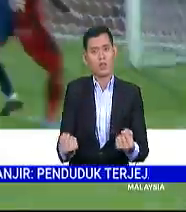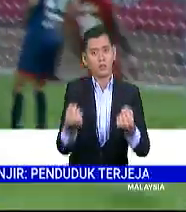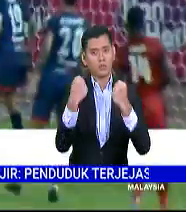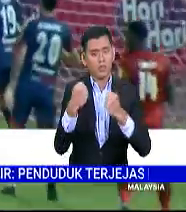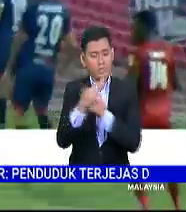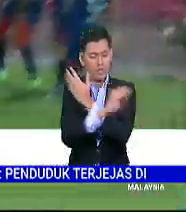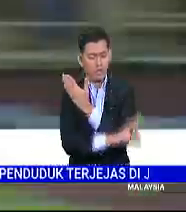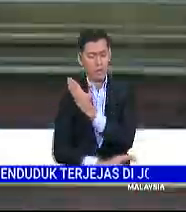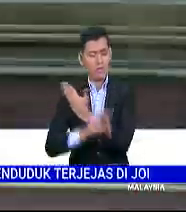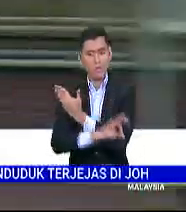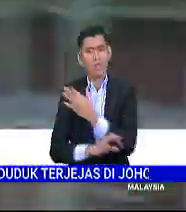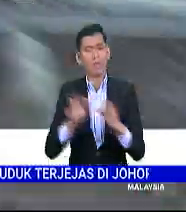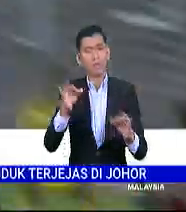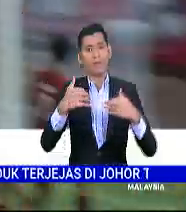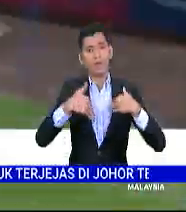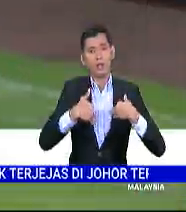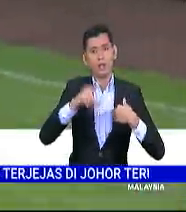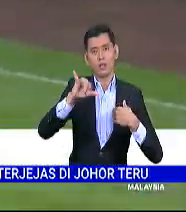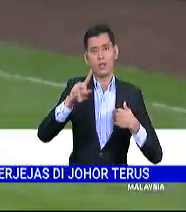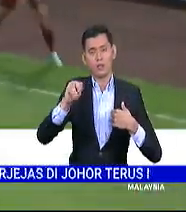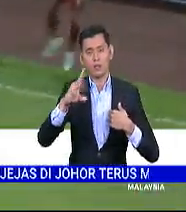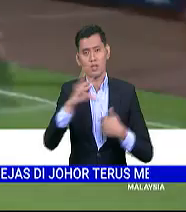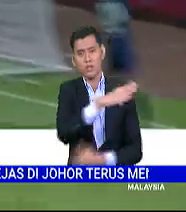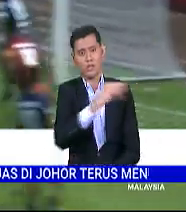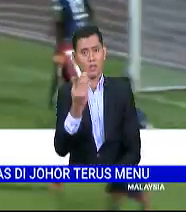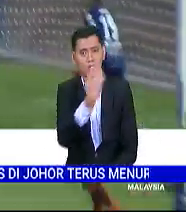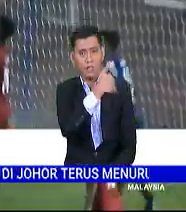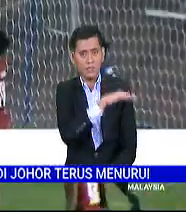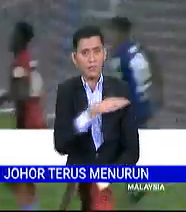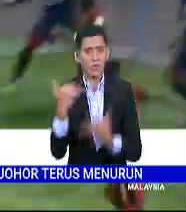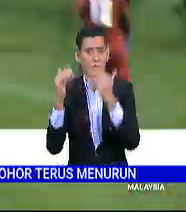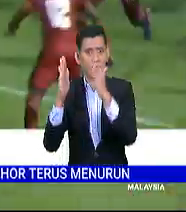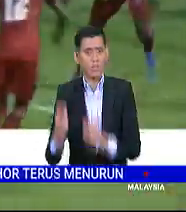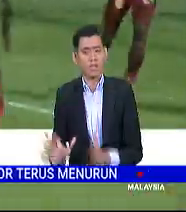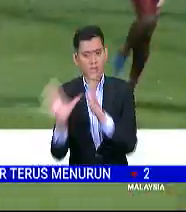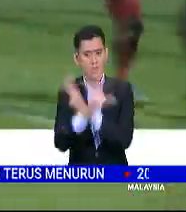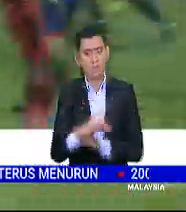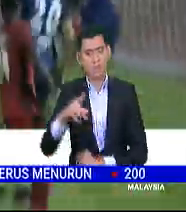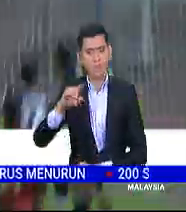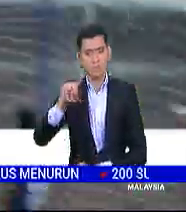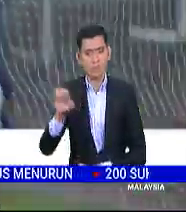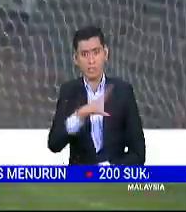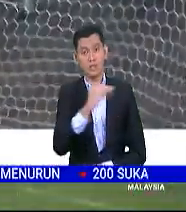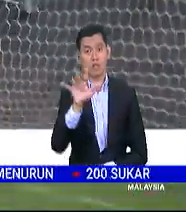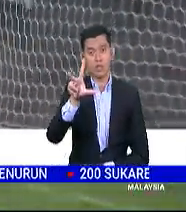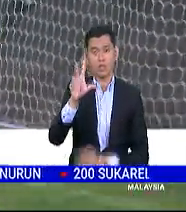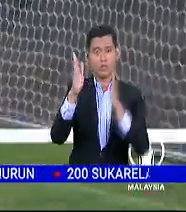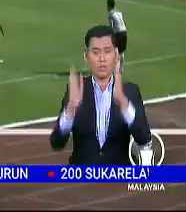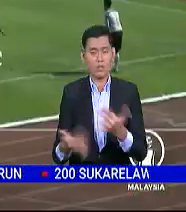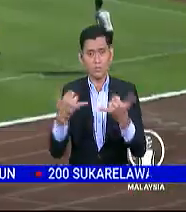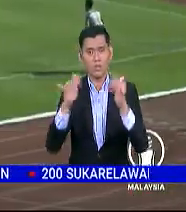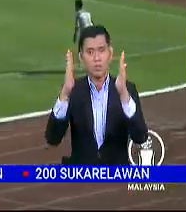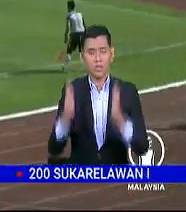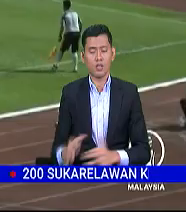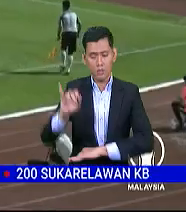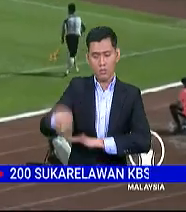Sembilan dengan adanya Golan dan bekas pemain Sarawak United, K. Jones. Dalam pada itu, 3 lagi pemain import baru yang dijangka akan beraksi